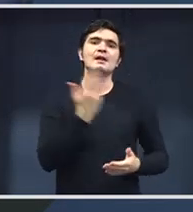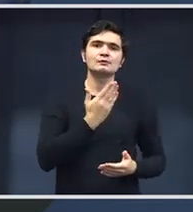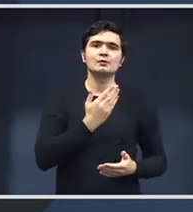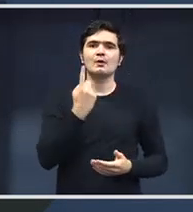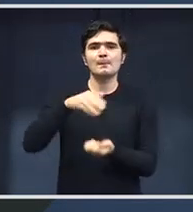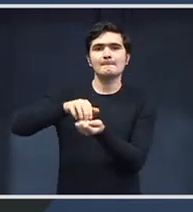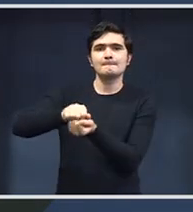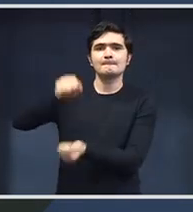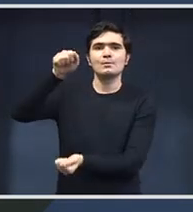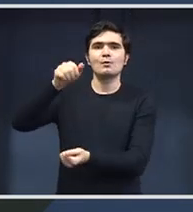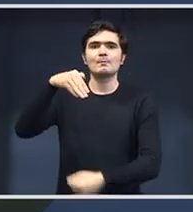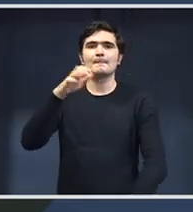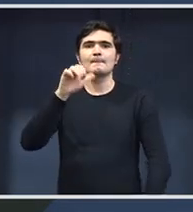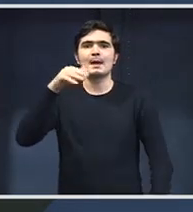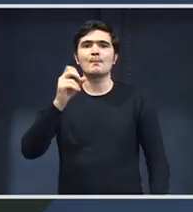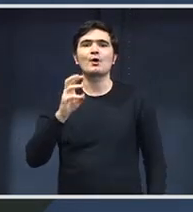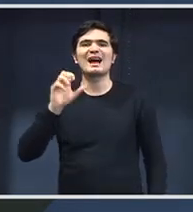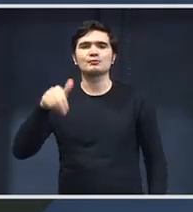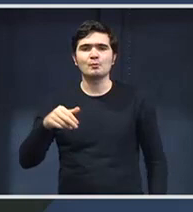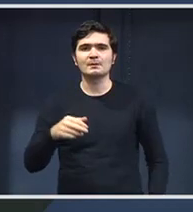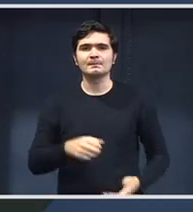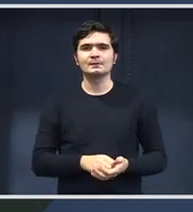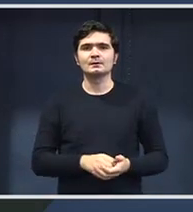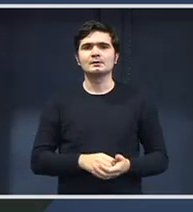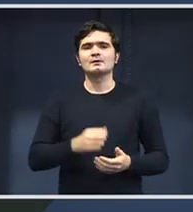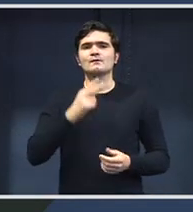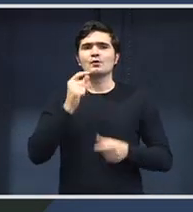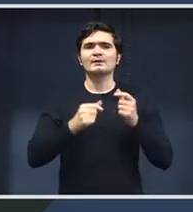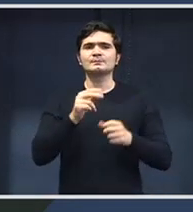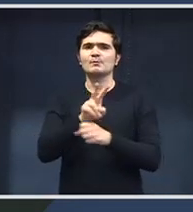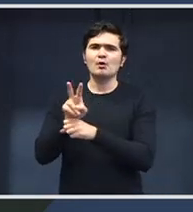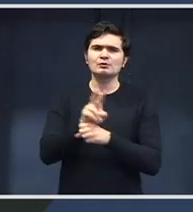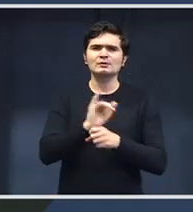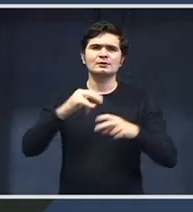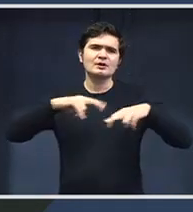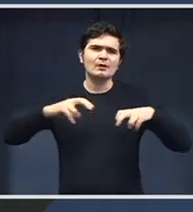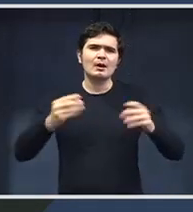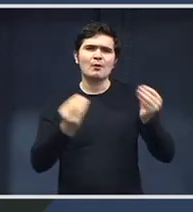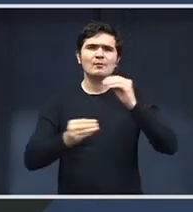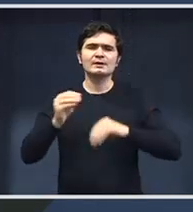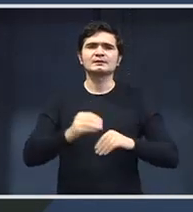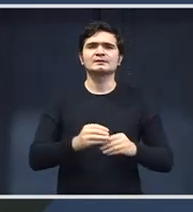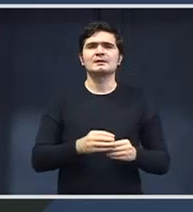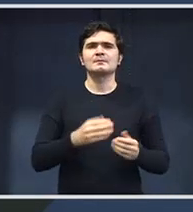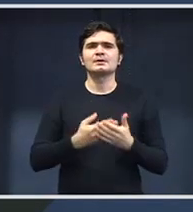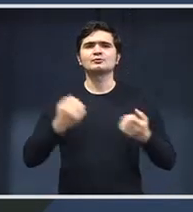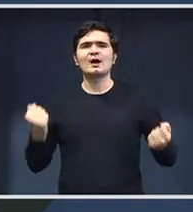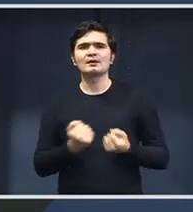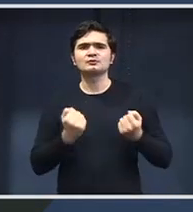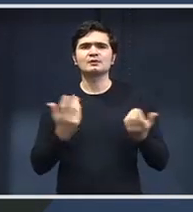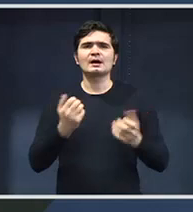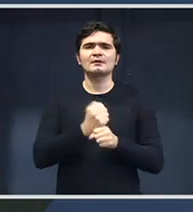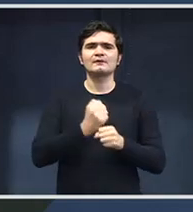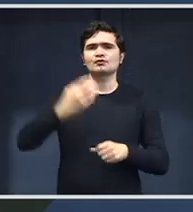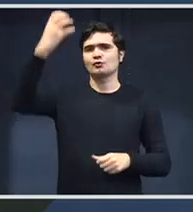memorandum. Și vă spun de ce în primă lectură, cu tema monitorizarea și evaluarea complexă pe bază trimestrială a acțiunilor întreprinse de